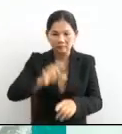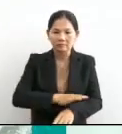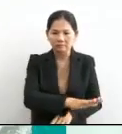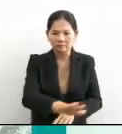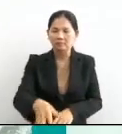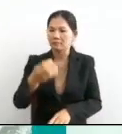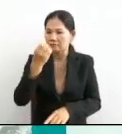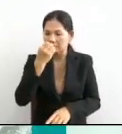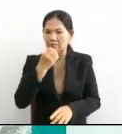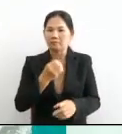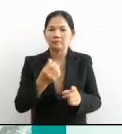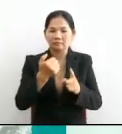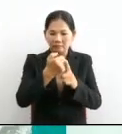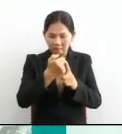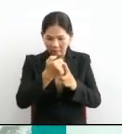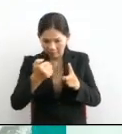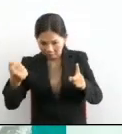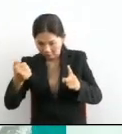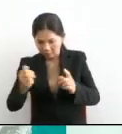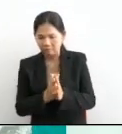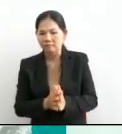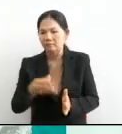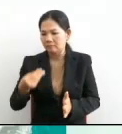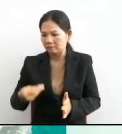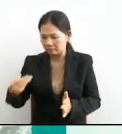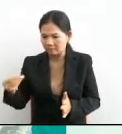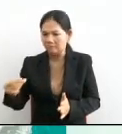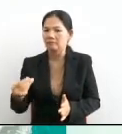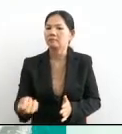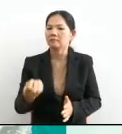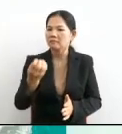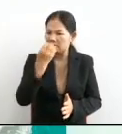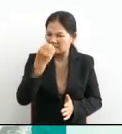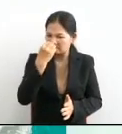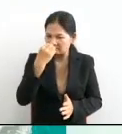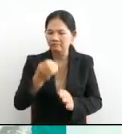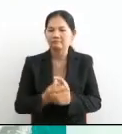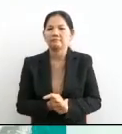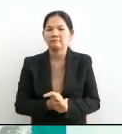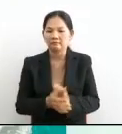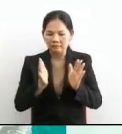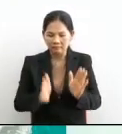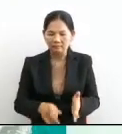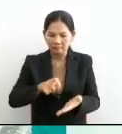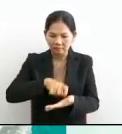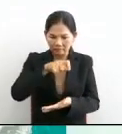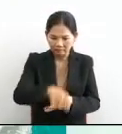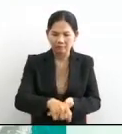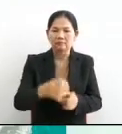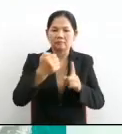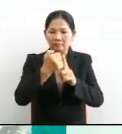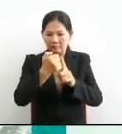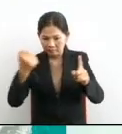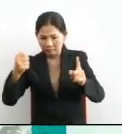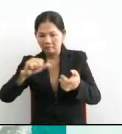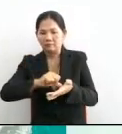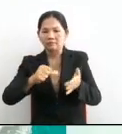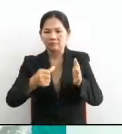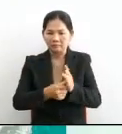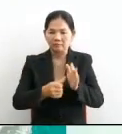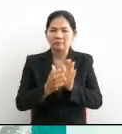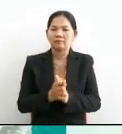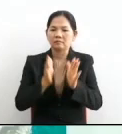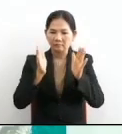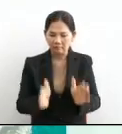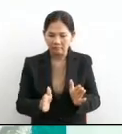áp bịa trên niêm miếng này thá và thâu sầm ráp chảy cha cả sẽ có thân áp bịa trên niêm miếng này thá